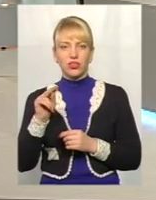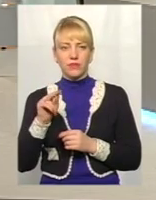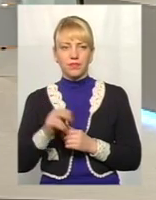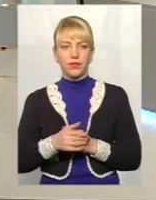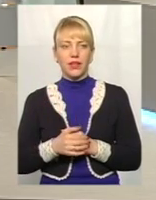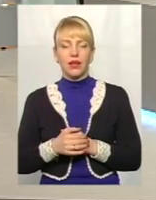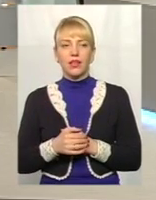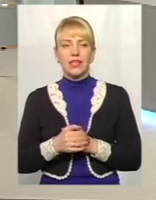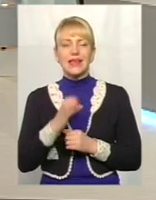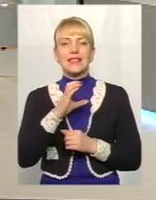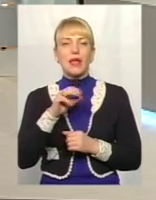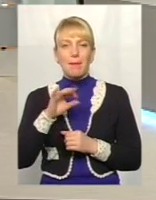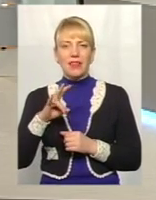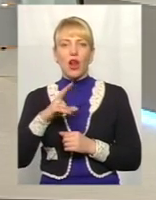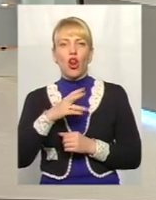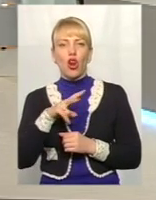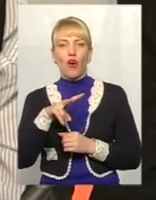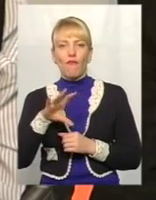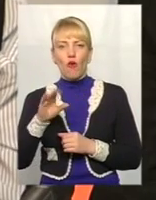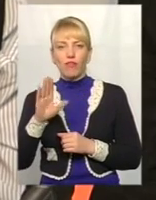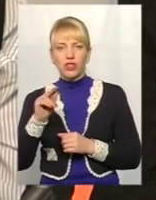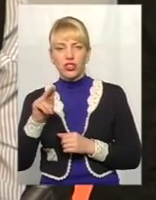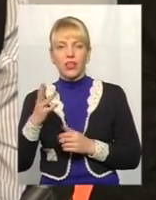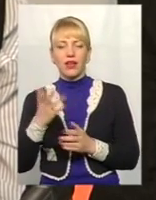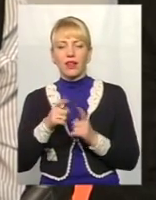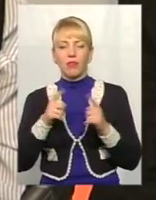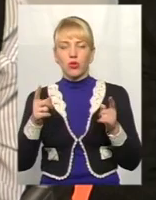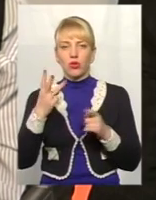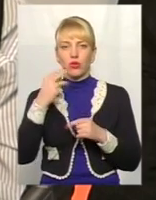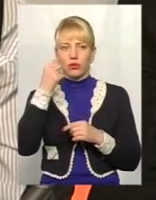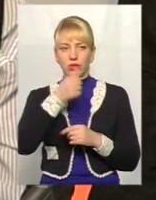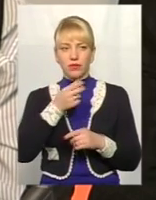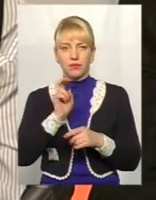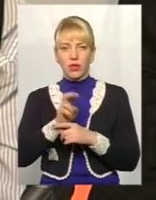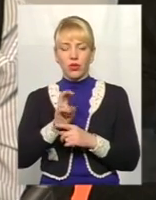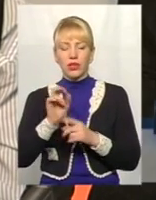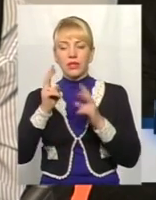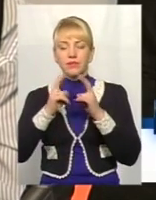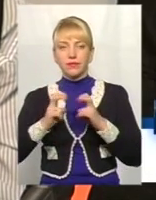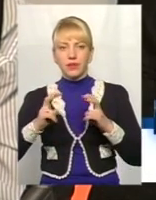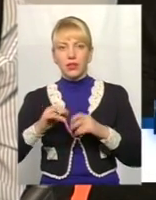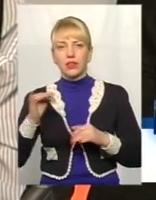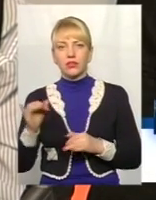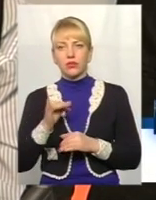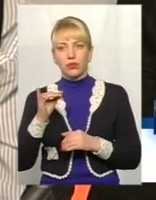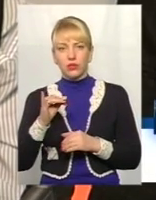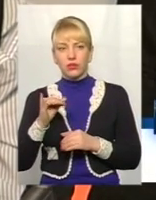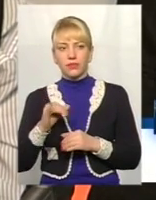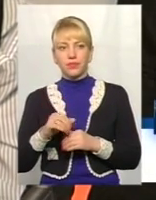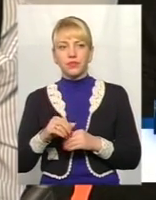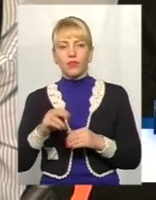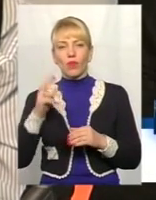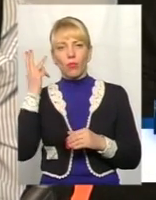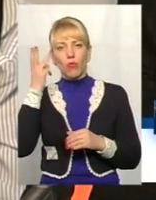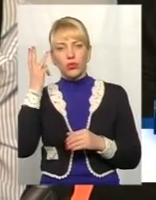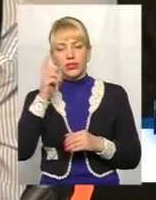Семен Львович, які на протязі трьох років приходять і досліджують історію